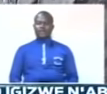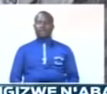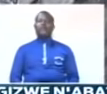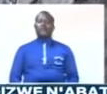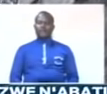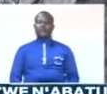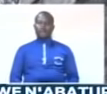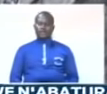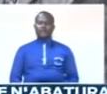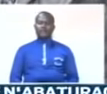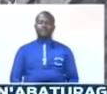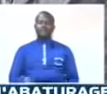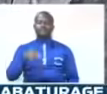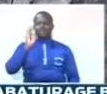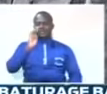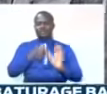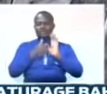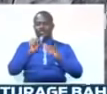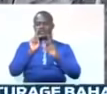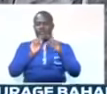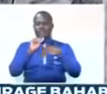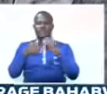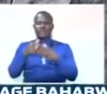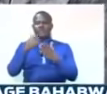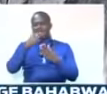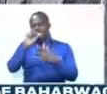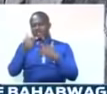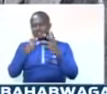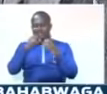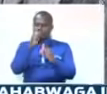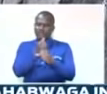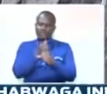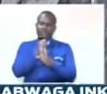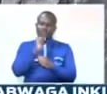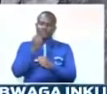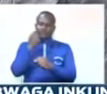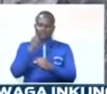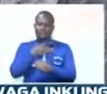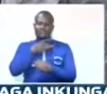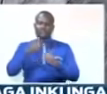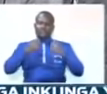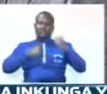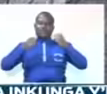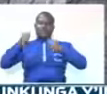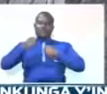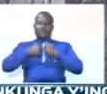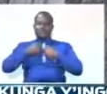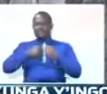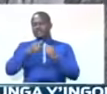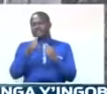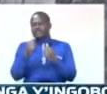abandi bantu abantu bose muri rusange naza insight ko hari ibindi bintu tugomba gukora bitari gusura ingagi ibikoko muri